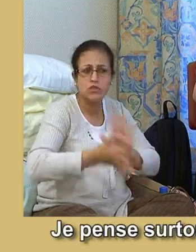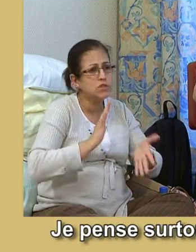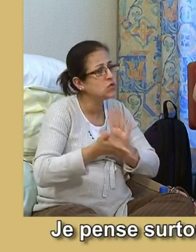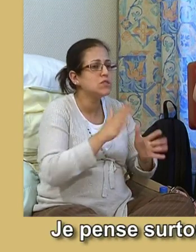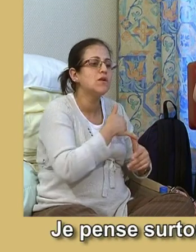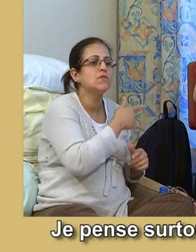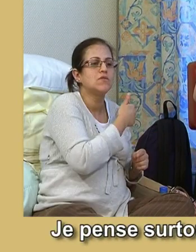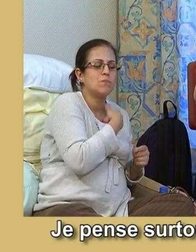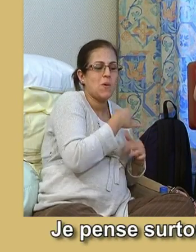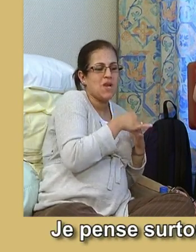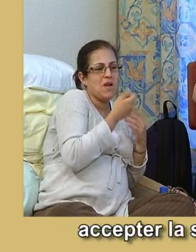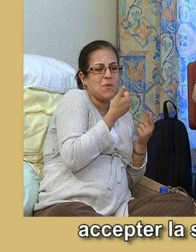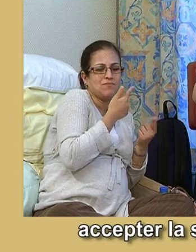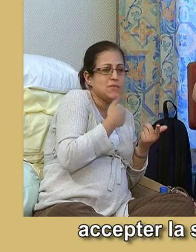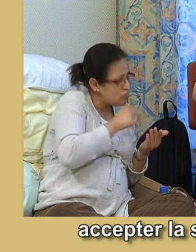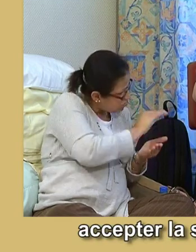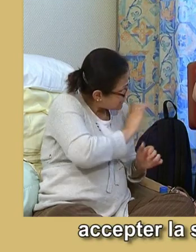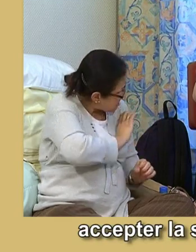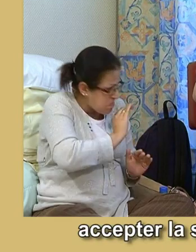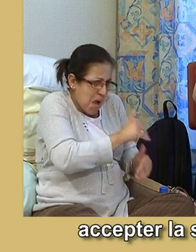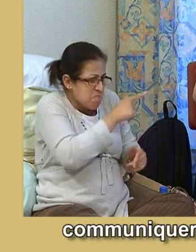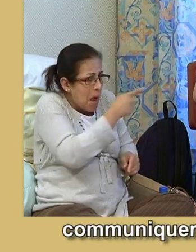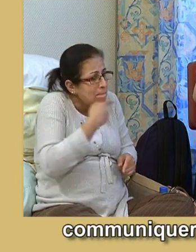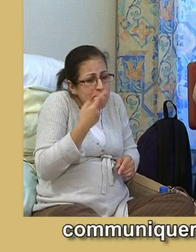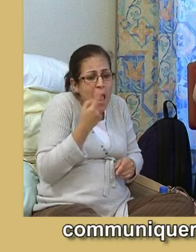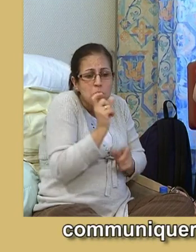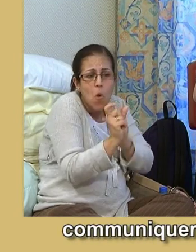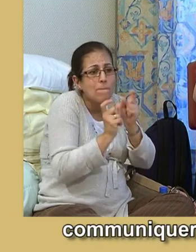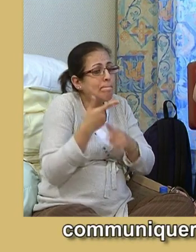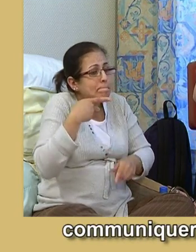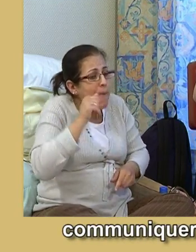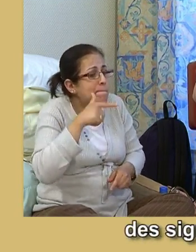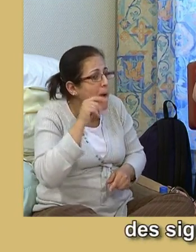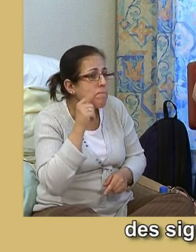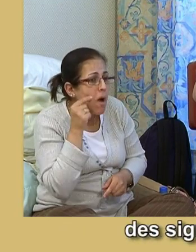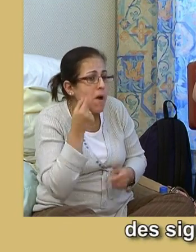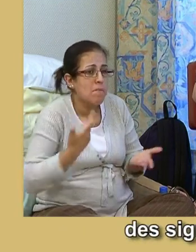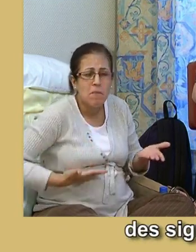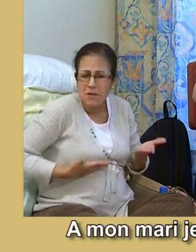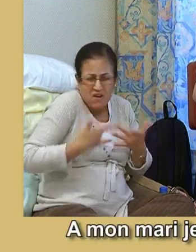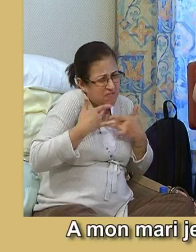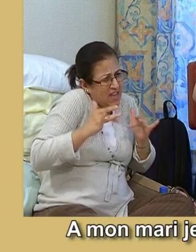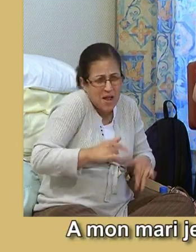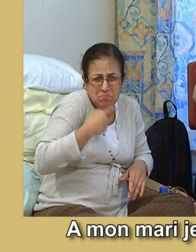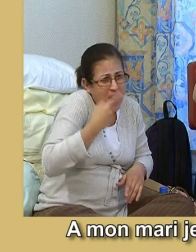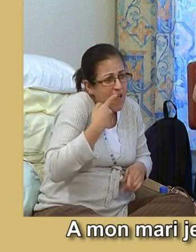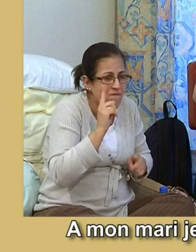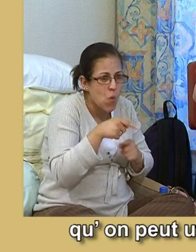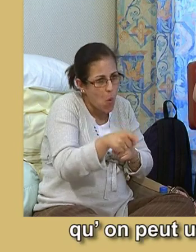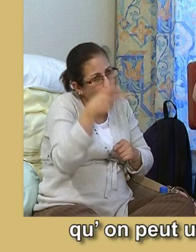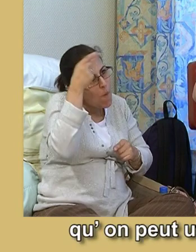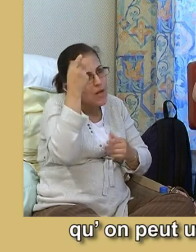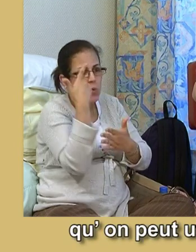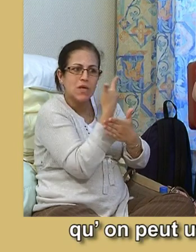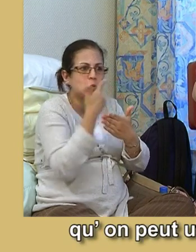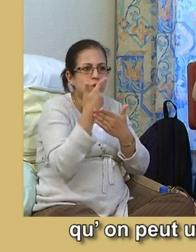la surdité et puis communiquer en langue des signes. Donc mon mari, je lui dis, eh ben, même on peut aussi utiliser des mots,